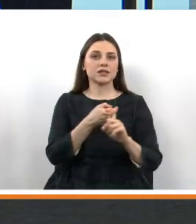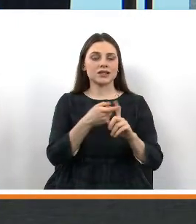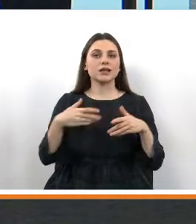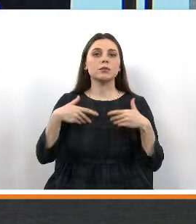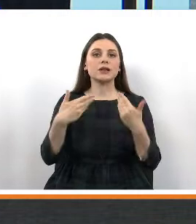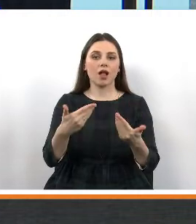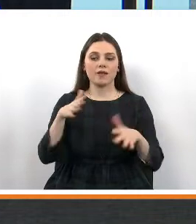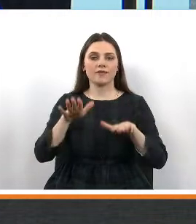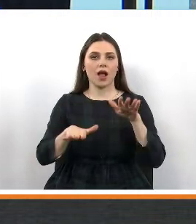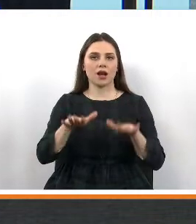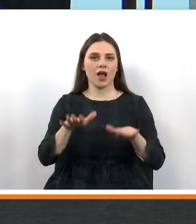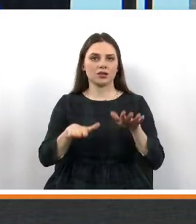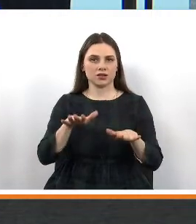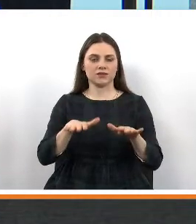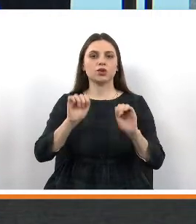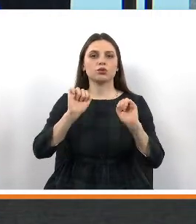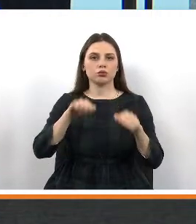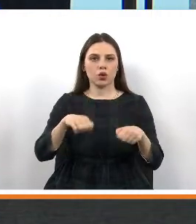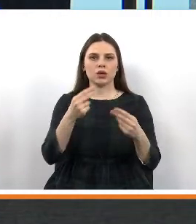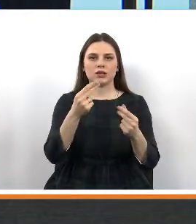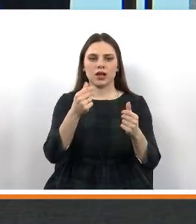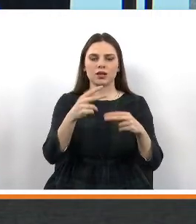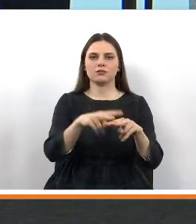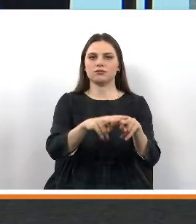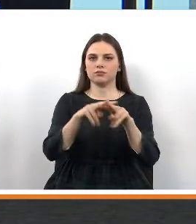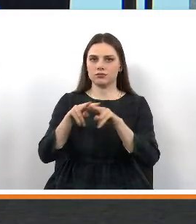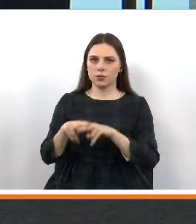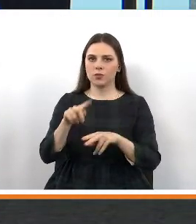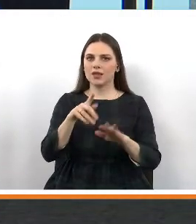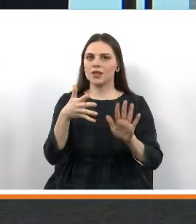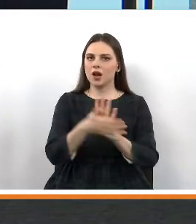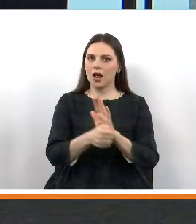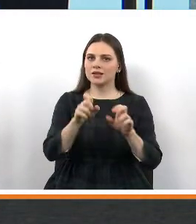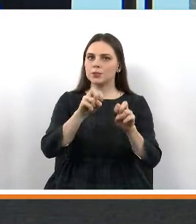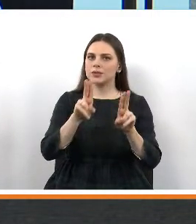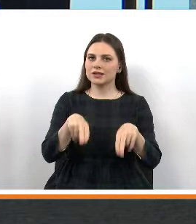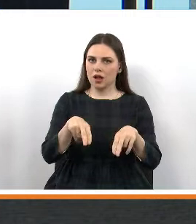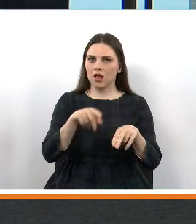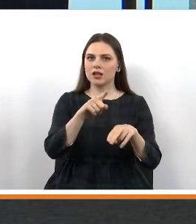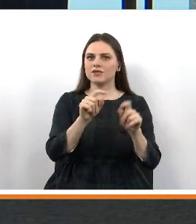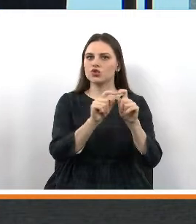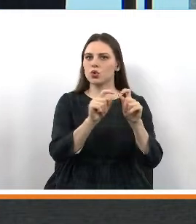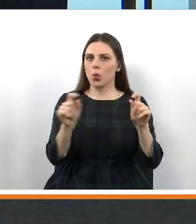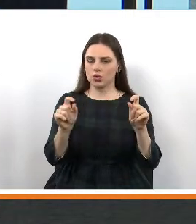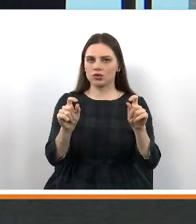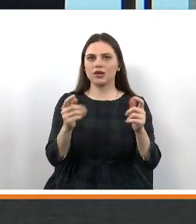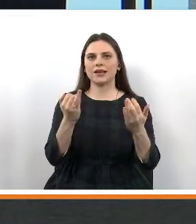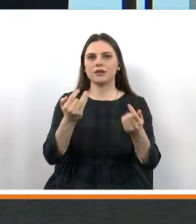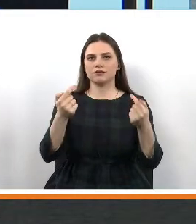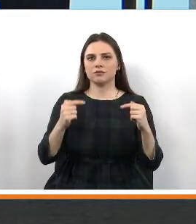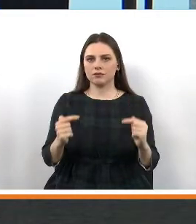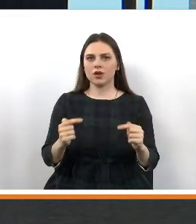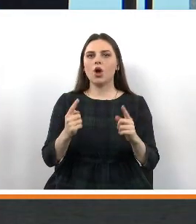вариативность заключить, что можно выводить средства и тратить эти средства как со специализированного фонда счета, простите, так и из